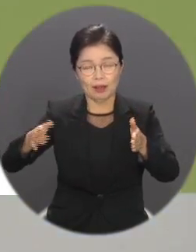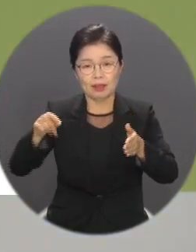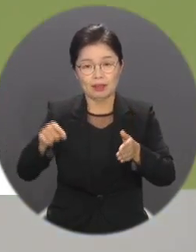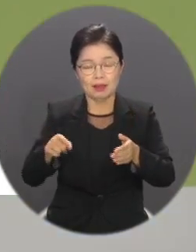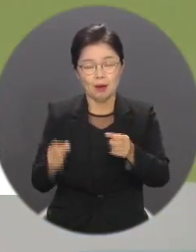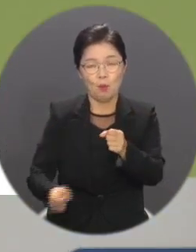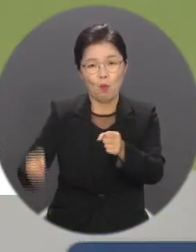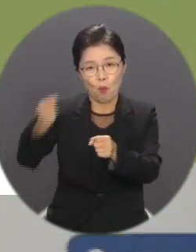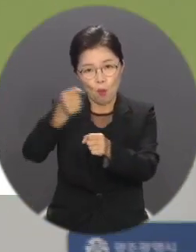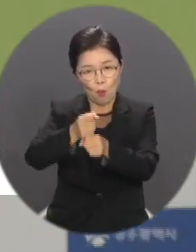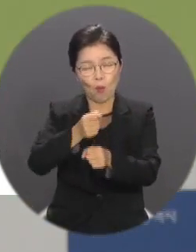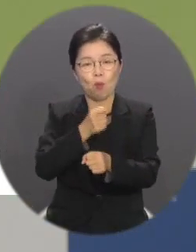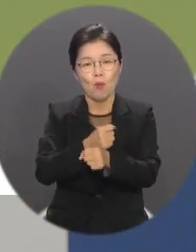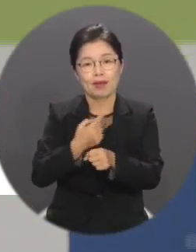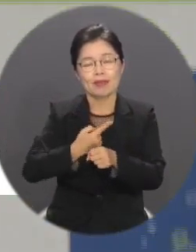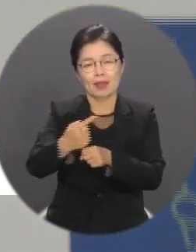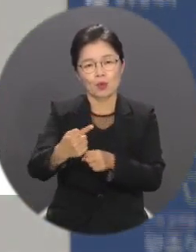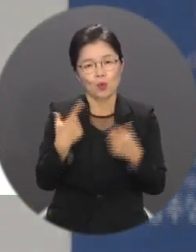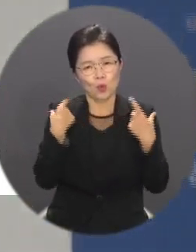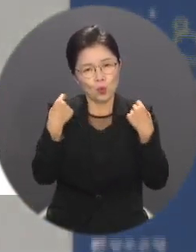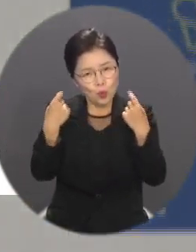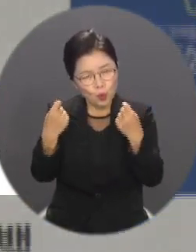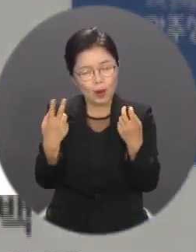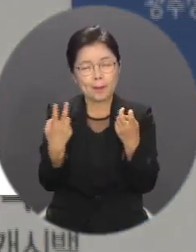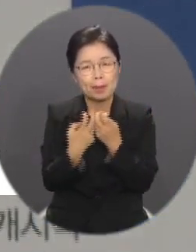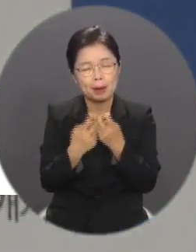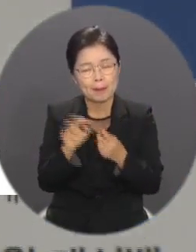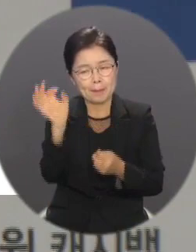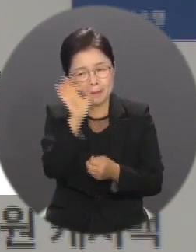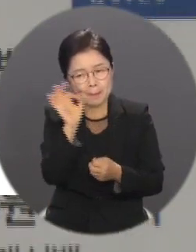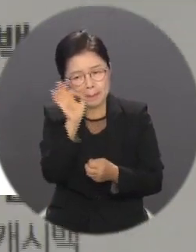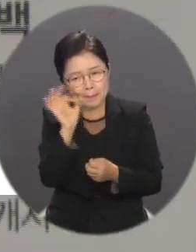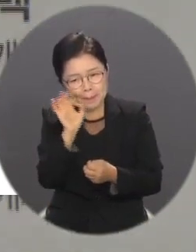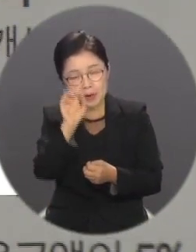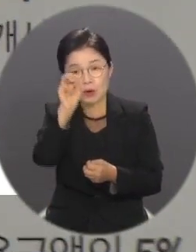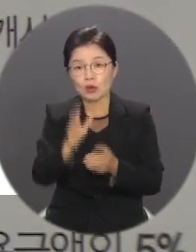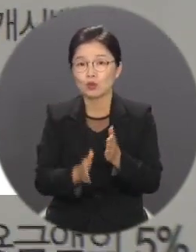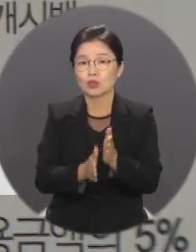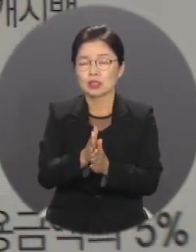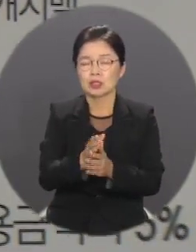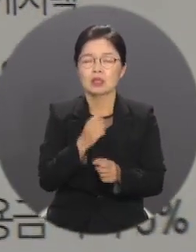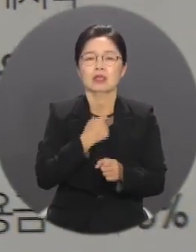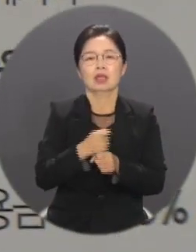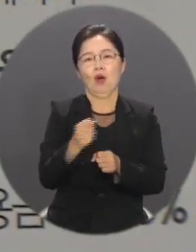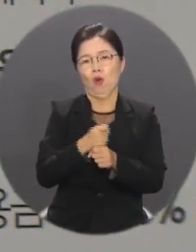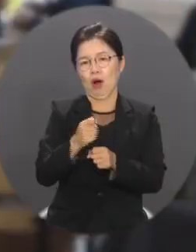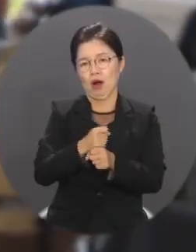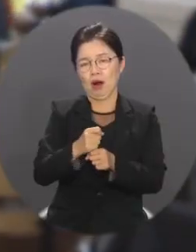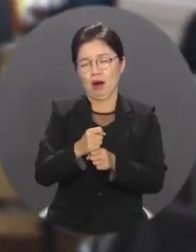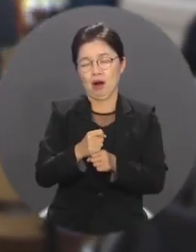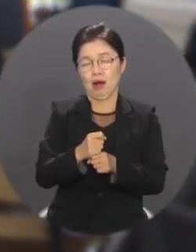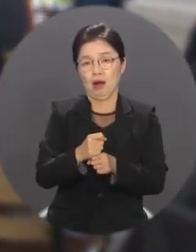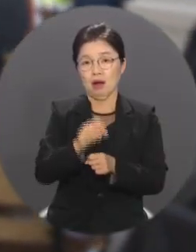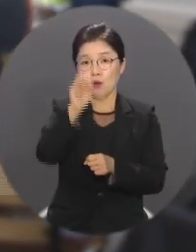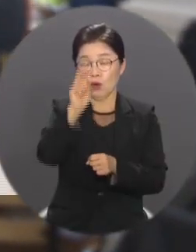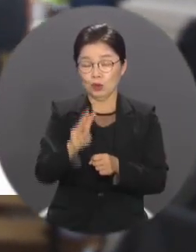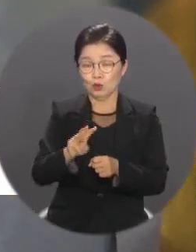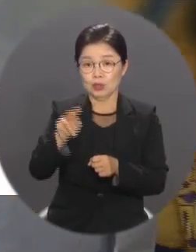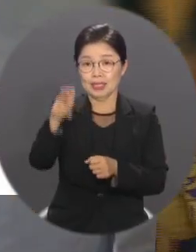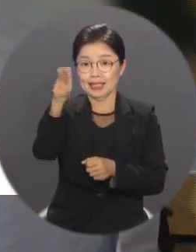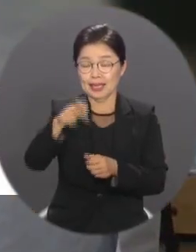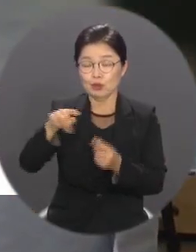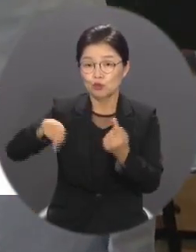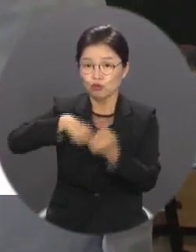부활시키고 내년에도 유지하기 위한 방법을 찾으려 했던 광주시는 다 옵스 롤 따름입니다 광주 상생 카드